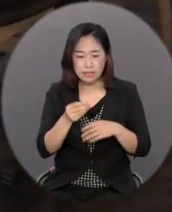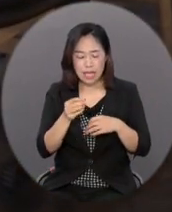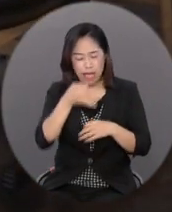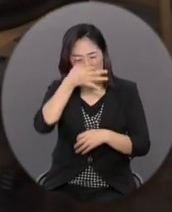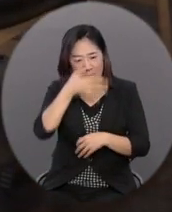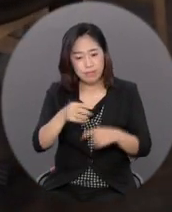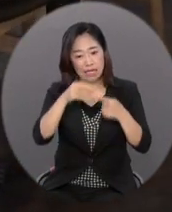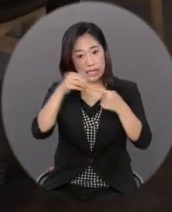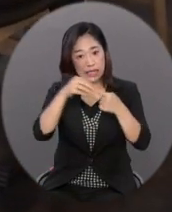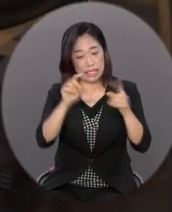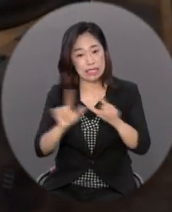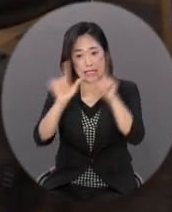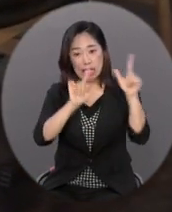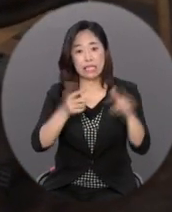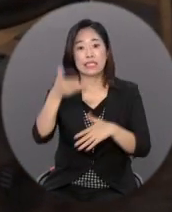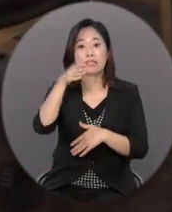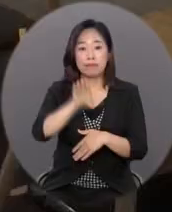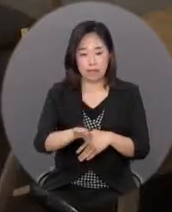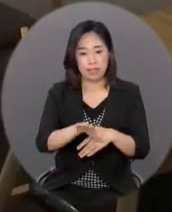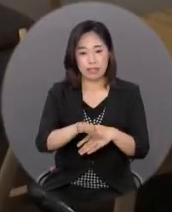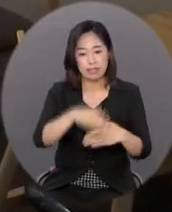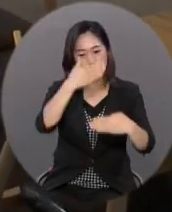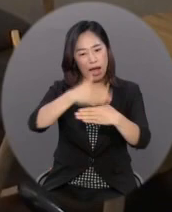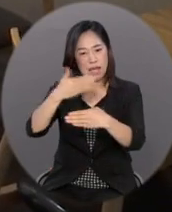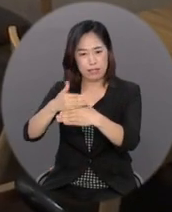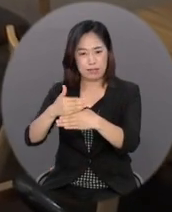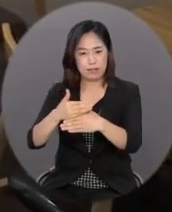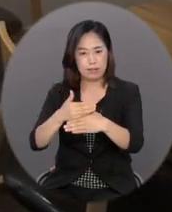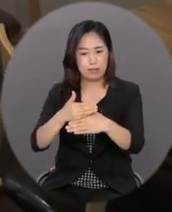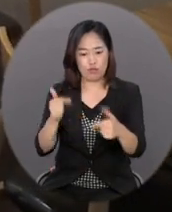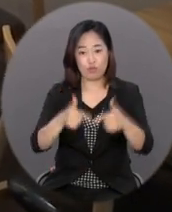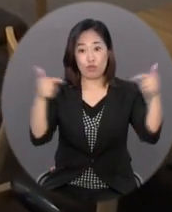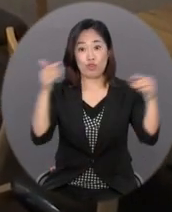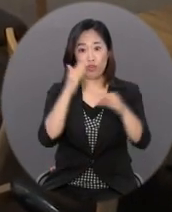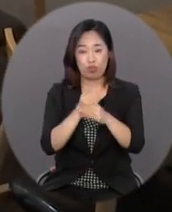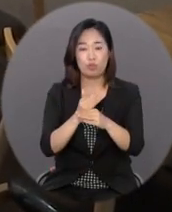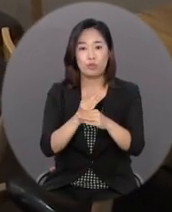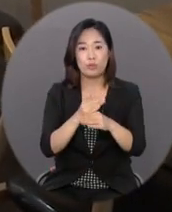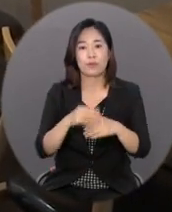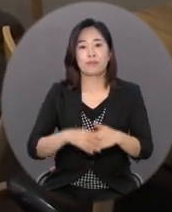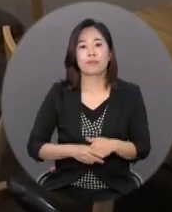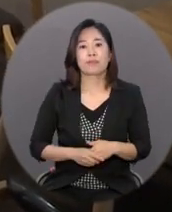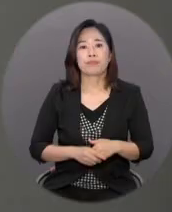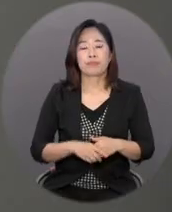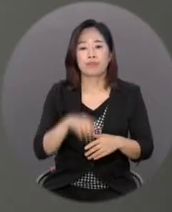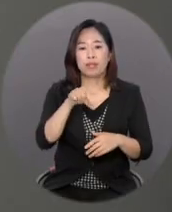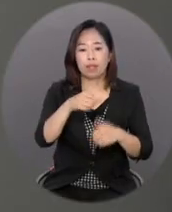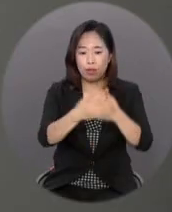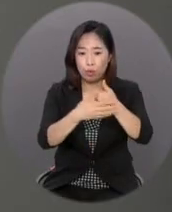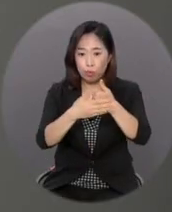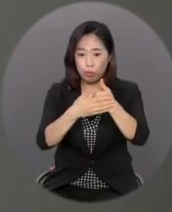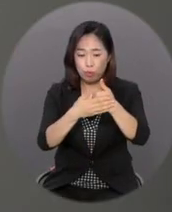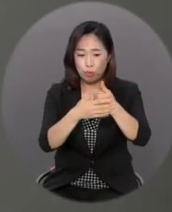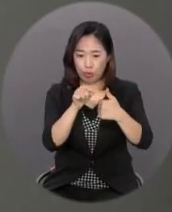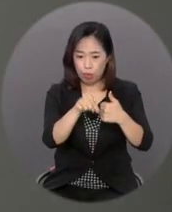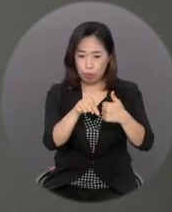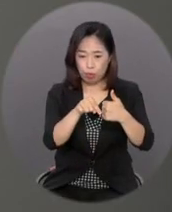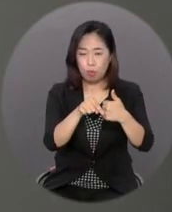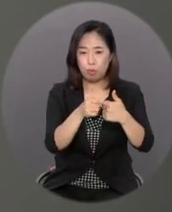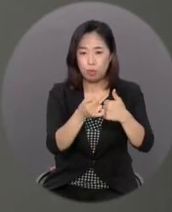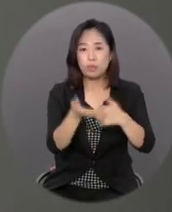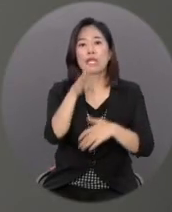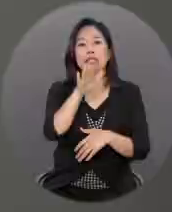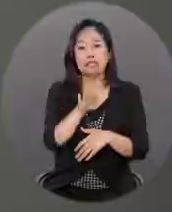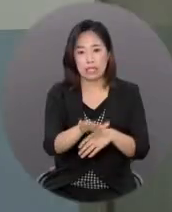봉착한 자영업자들도 빠르게 늘고 있습니다. 정책 자금의 지원 대상이 되더라도 담보나 신용도, 세금 체납